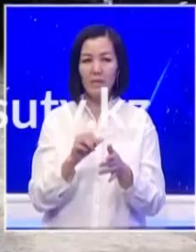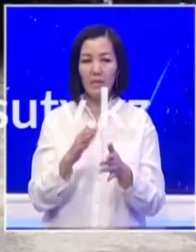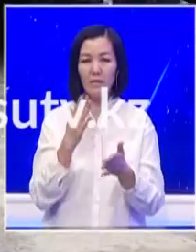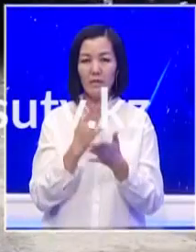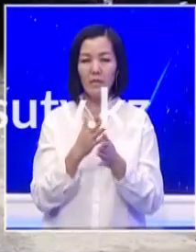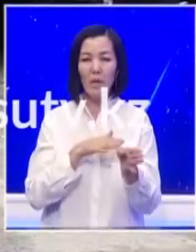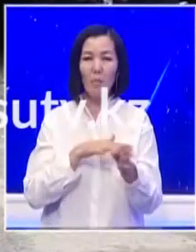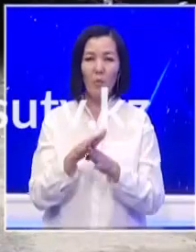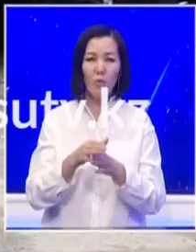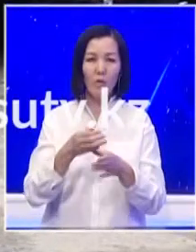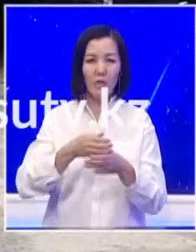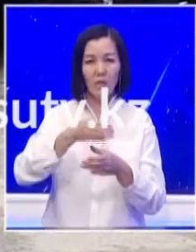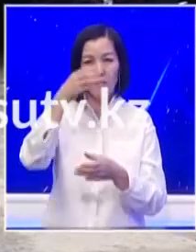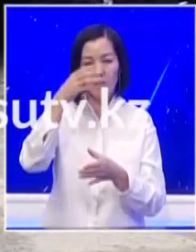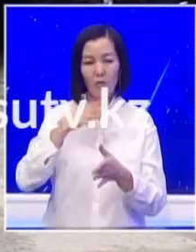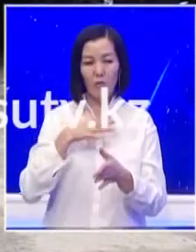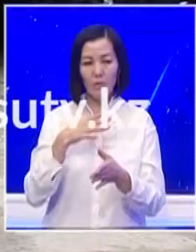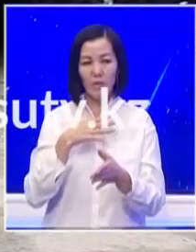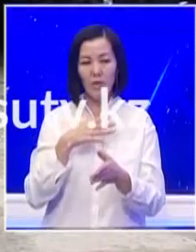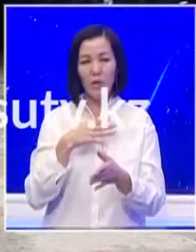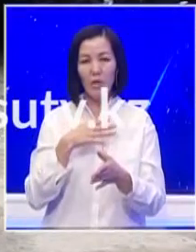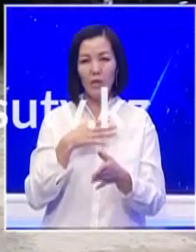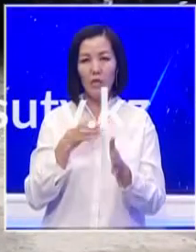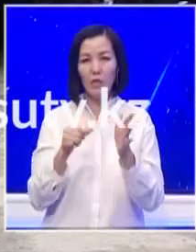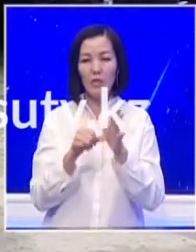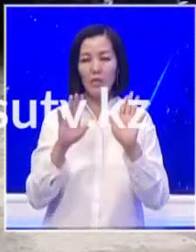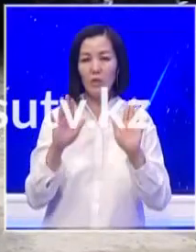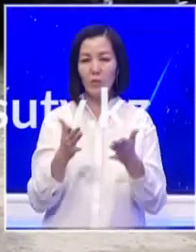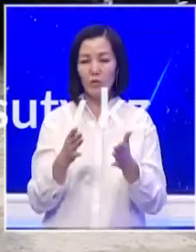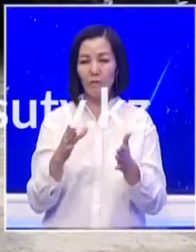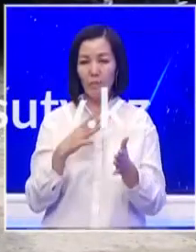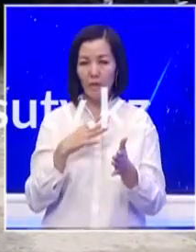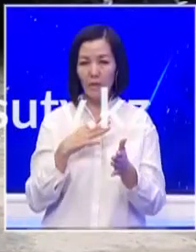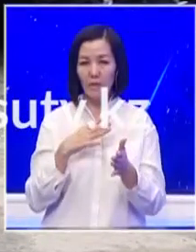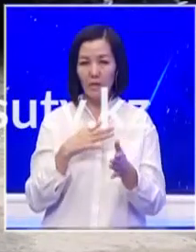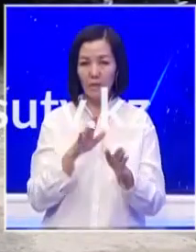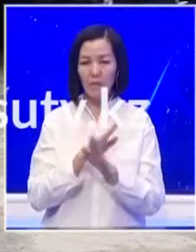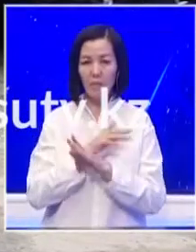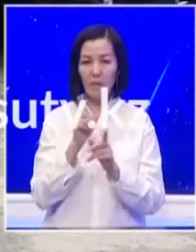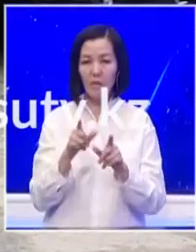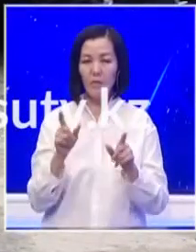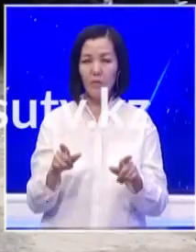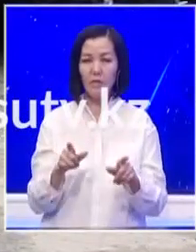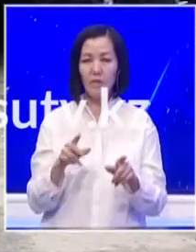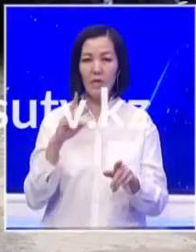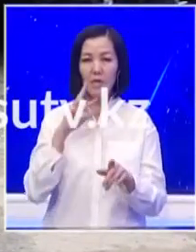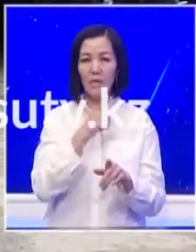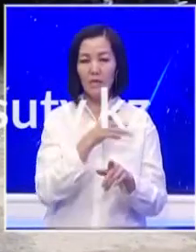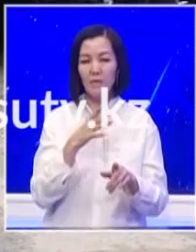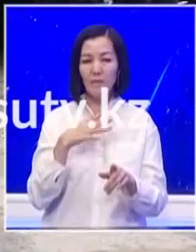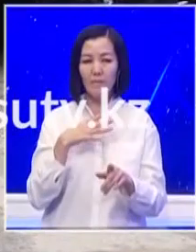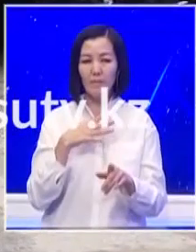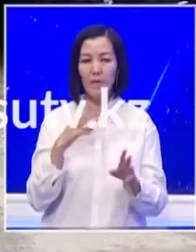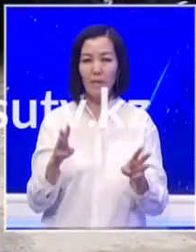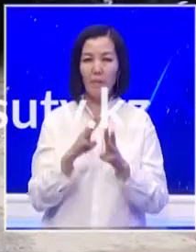забитый дымоход. То есть из 6 случаев гибели людей от отравления угарным газом без возникновения